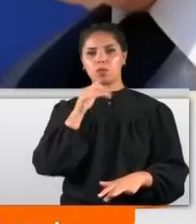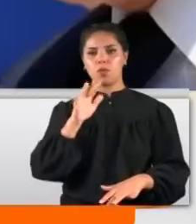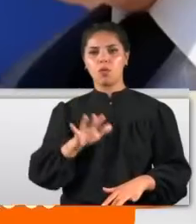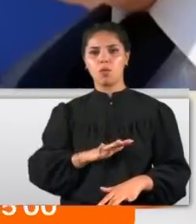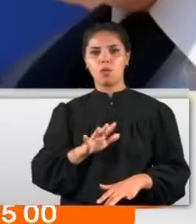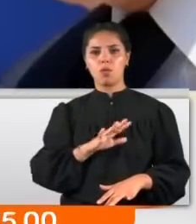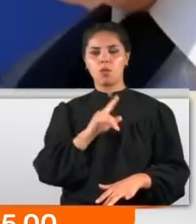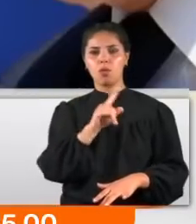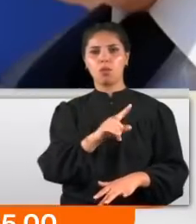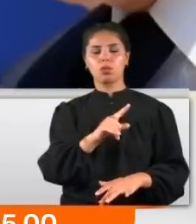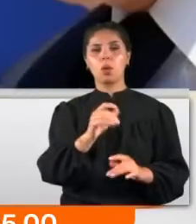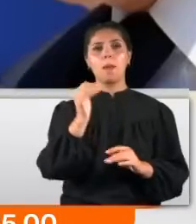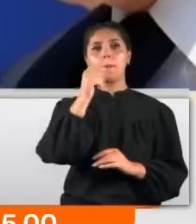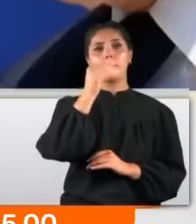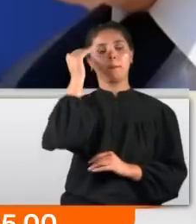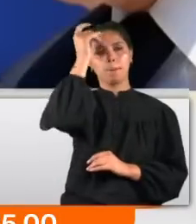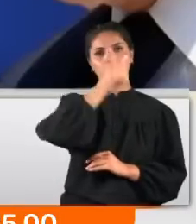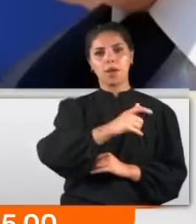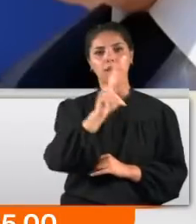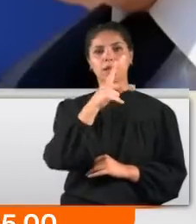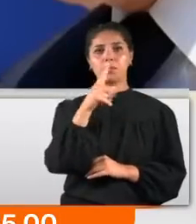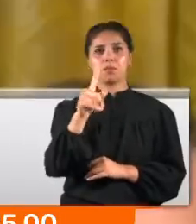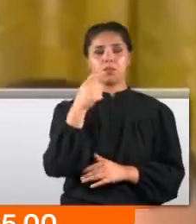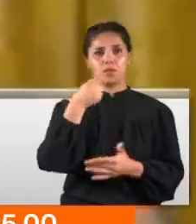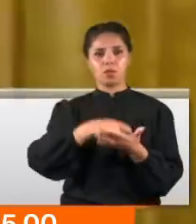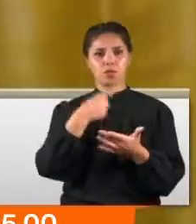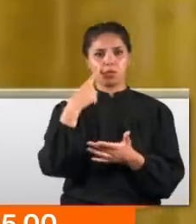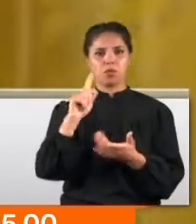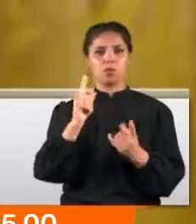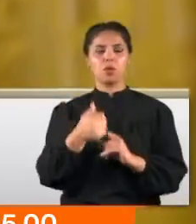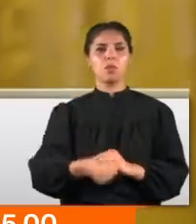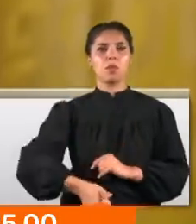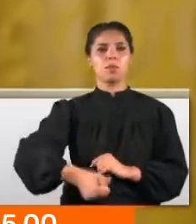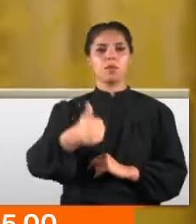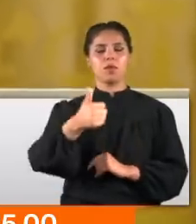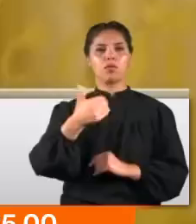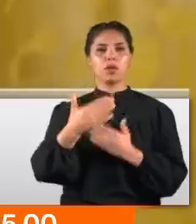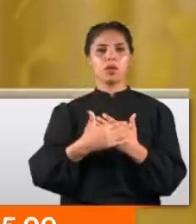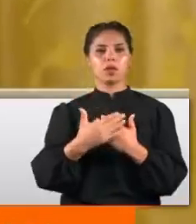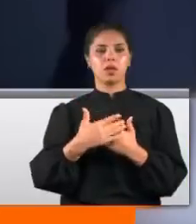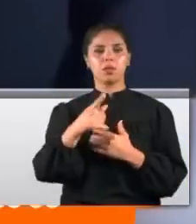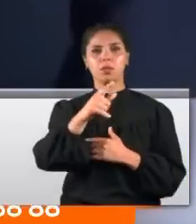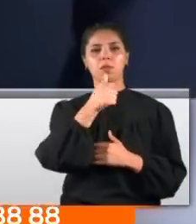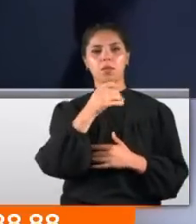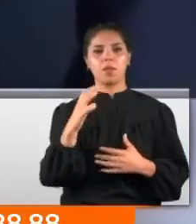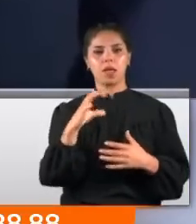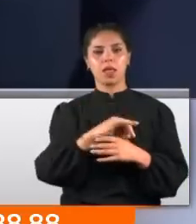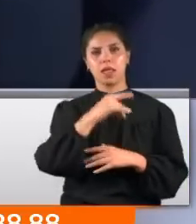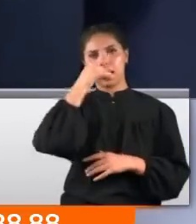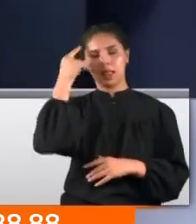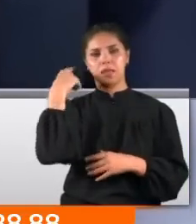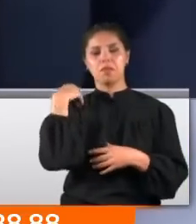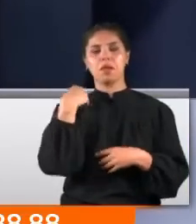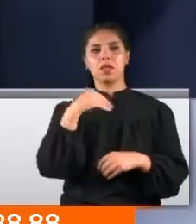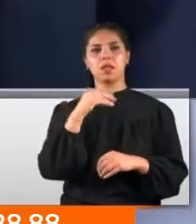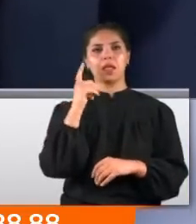Biden'ın 20 milyon doların üzerinde ödeme karşılığında dönemin başkan yardımcısı Baba Biden'a bağlantıları ve ona ulaşma ihtimalini